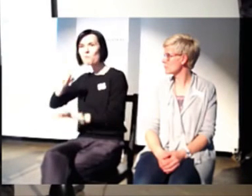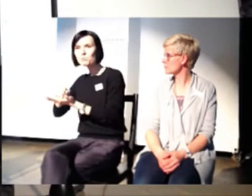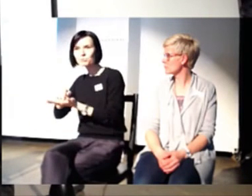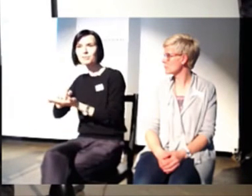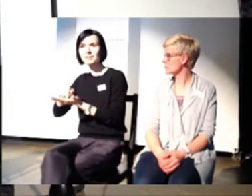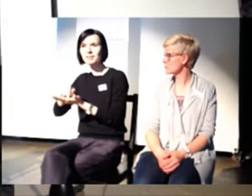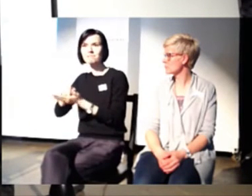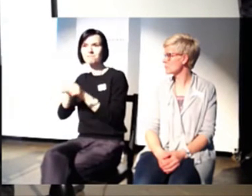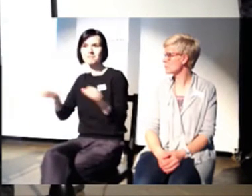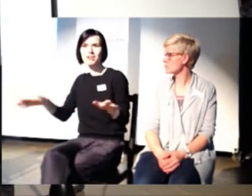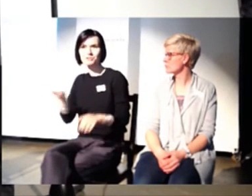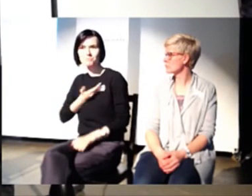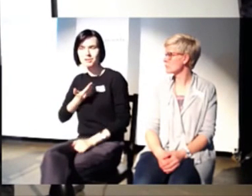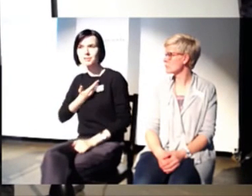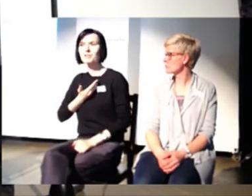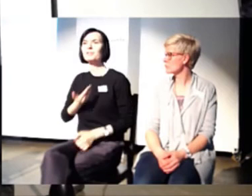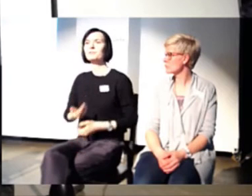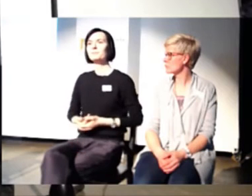sitten